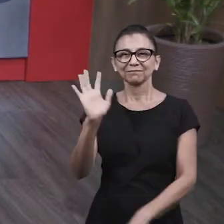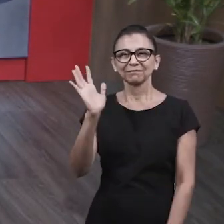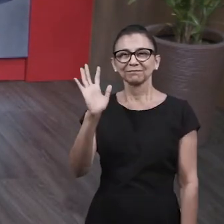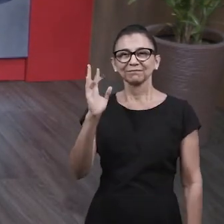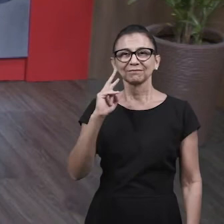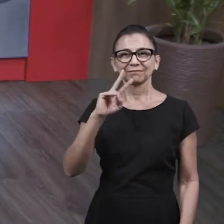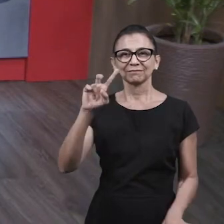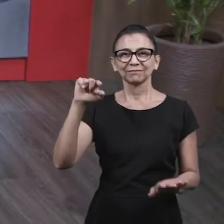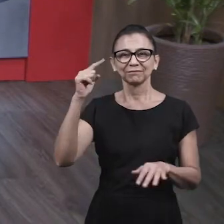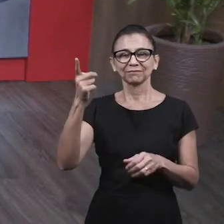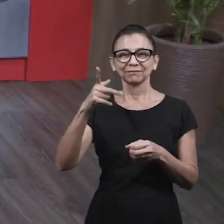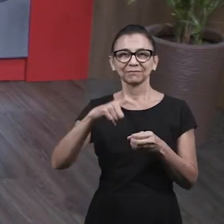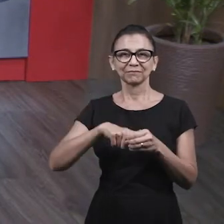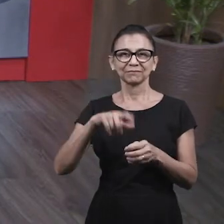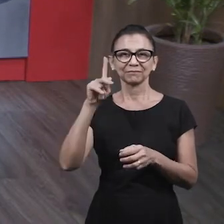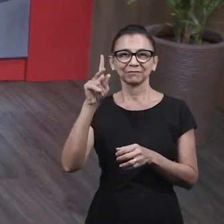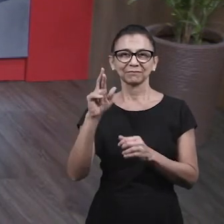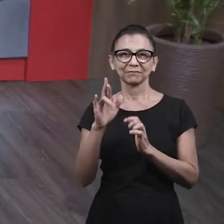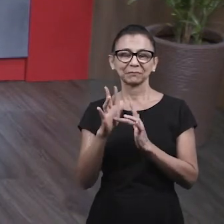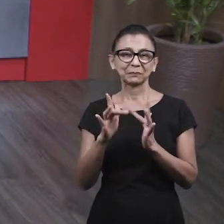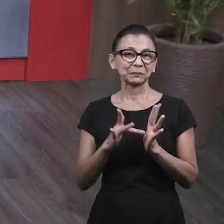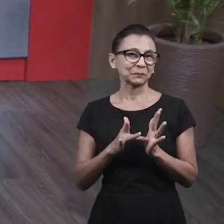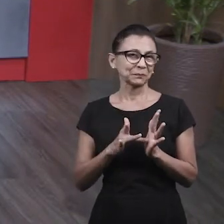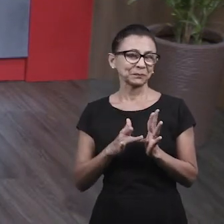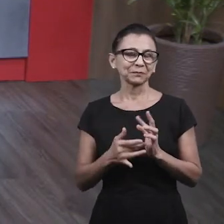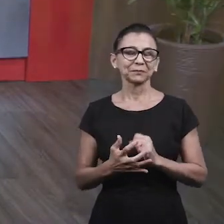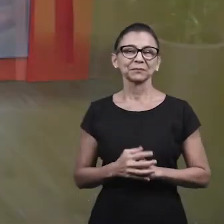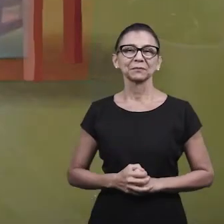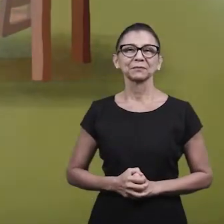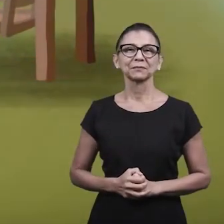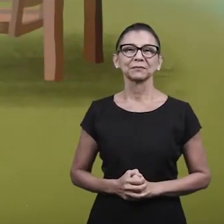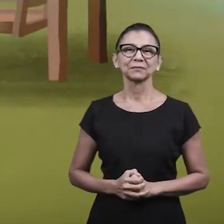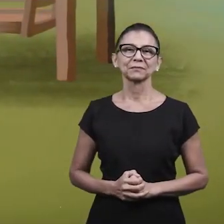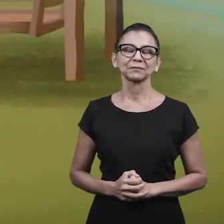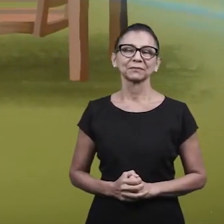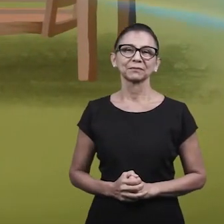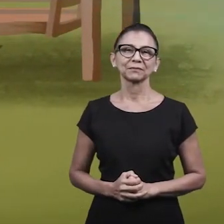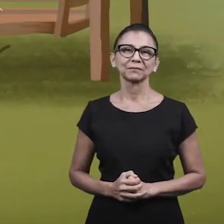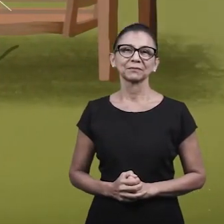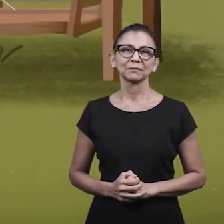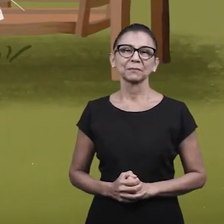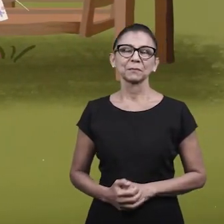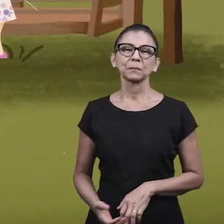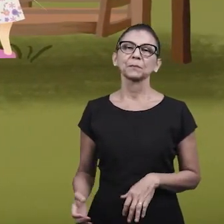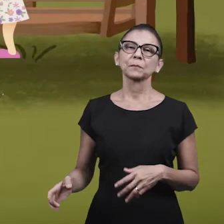salue chaleureusement et à la prochaine semaine. La paix du Seigneur Jésus.